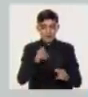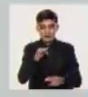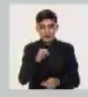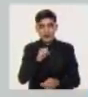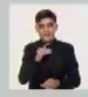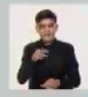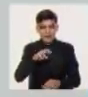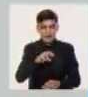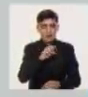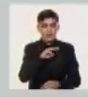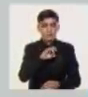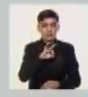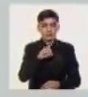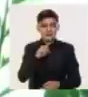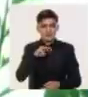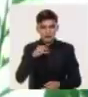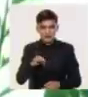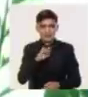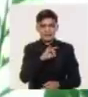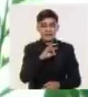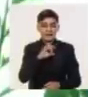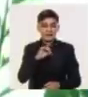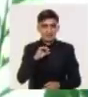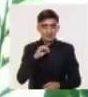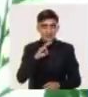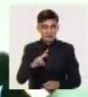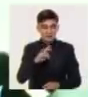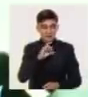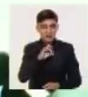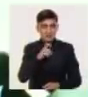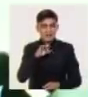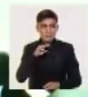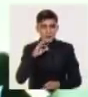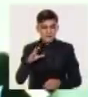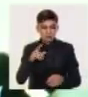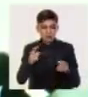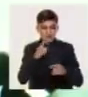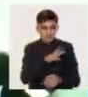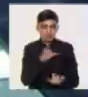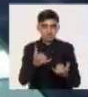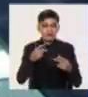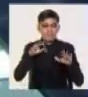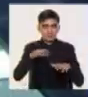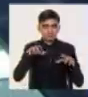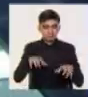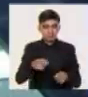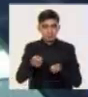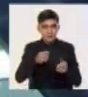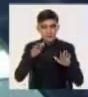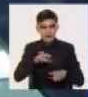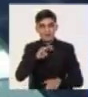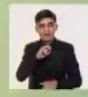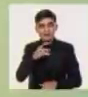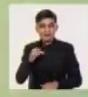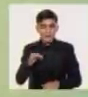Альфия Куанышева, Мырзатай Эдрес и Ринар Рахимов. В Министерстве финансов не ответили на вопрос, где сейчас председатели правления Тенгри